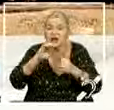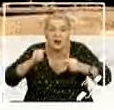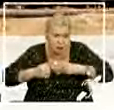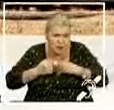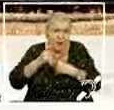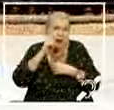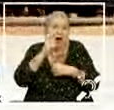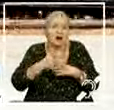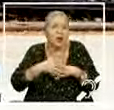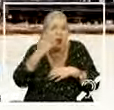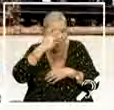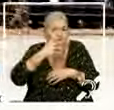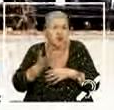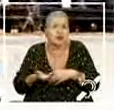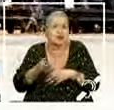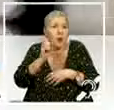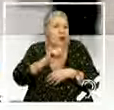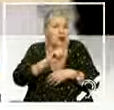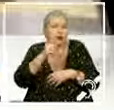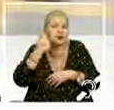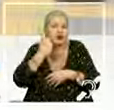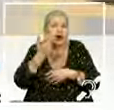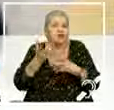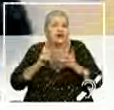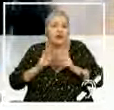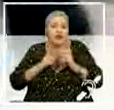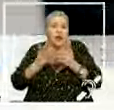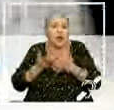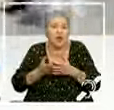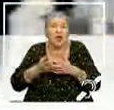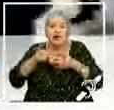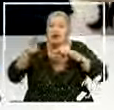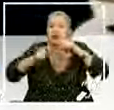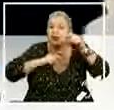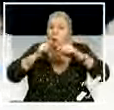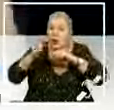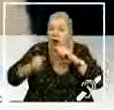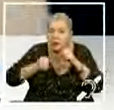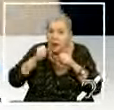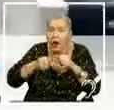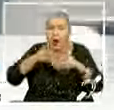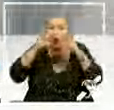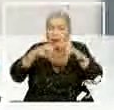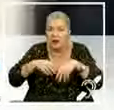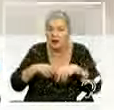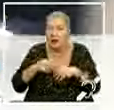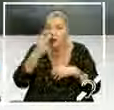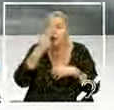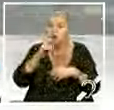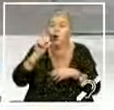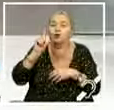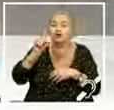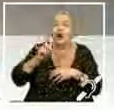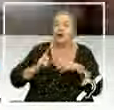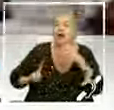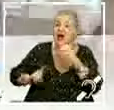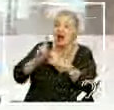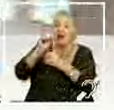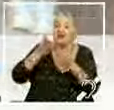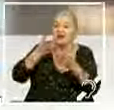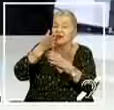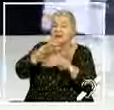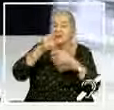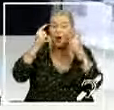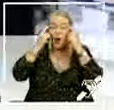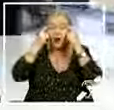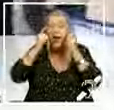când oamenii nu au știut la ce să se aștepte și inclusiv traficul feroviar a fost întrerupt. A fost a 27-a rachetă lansată anul acesta de Coreea de